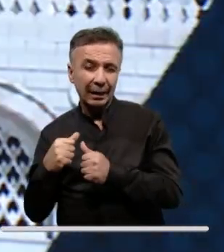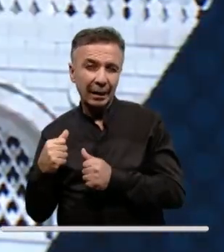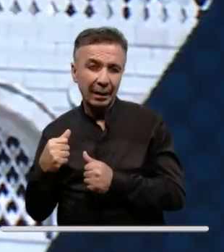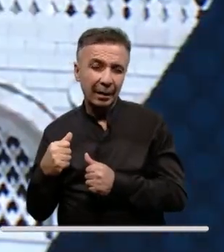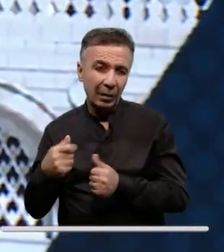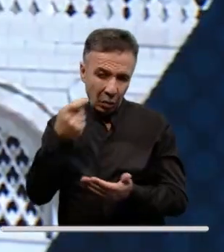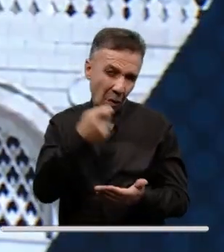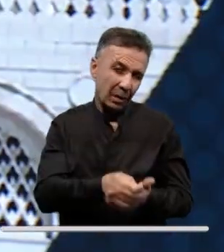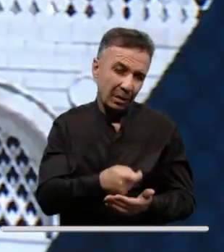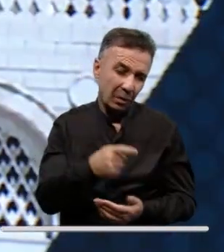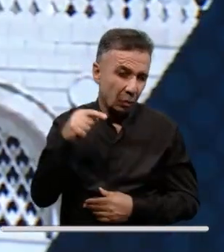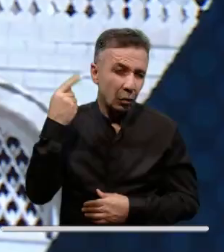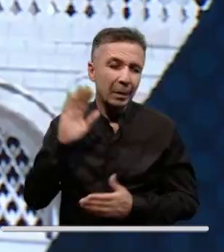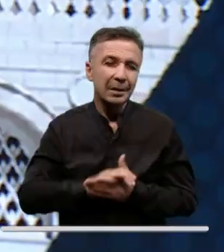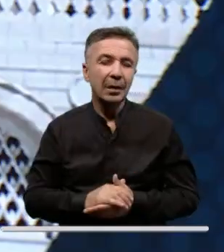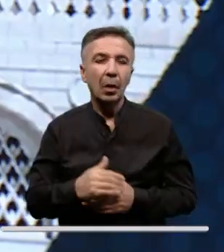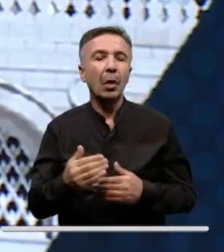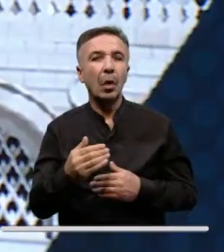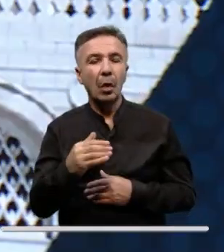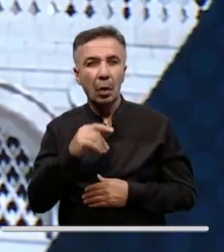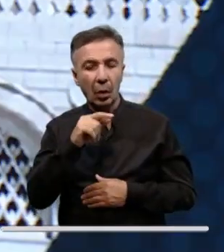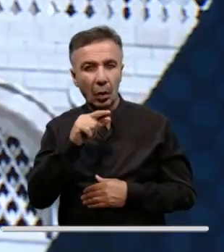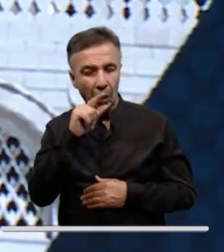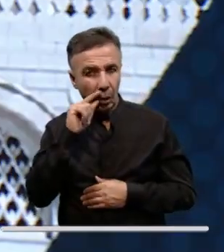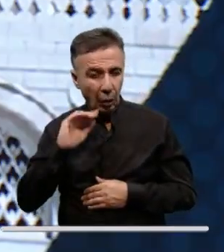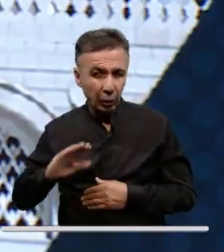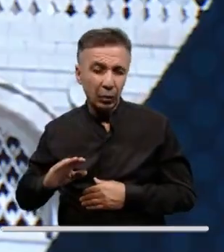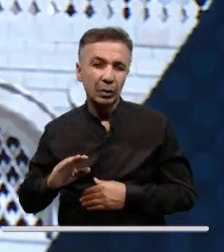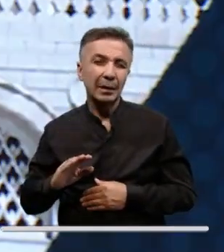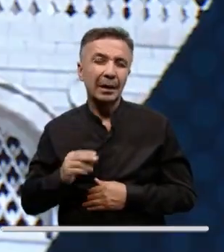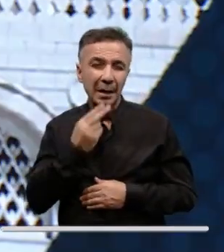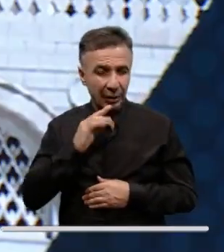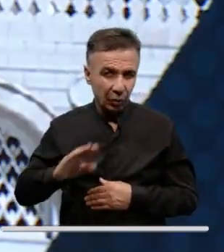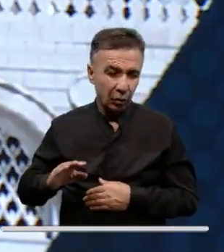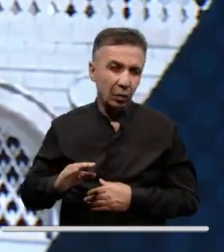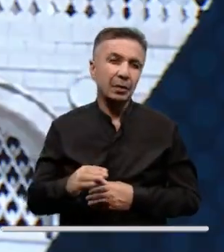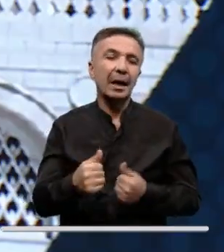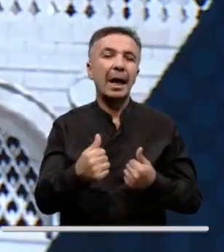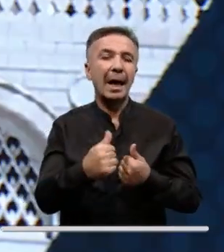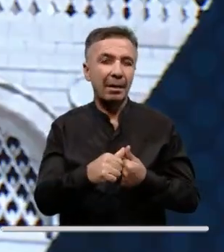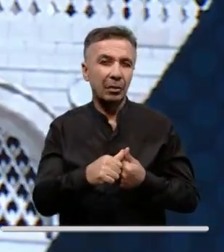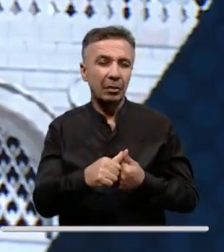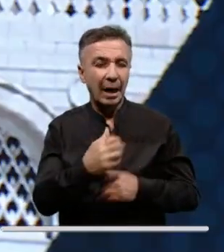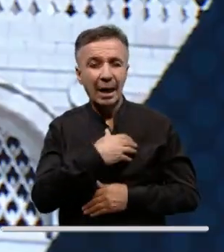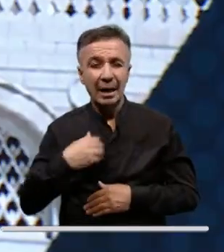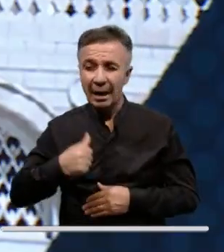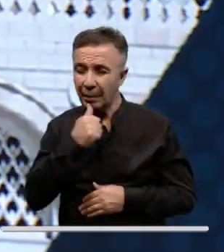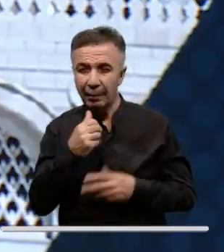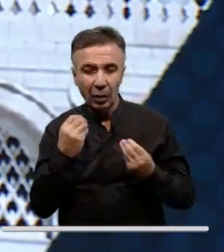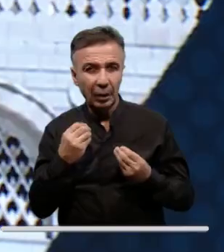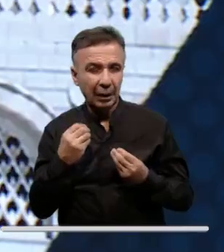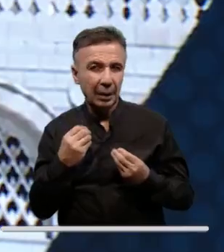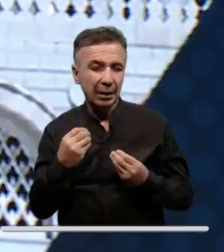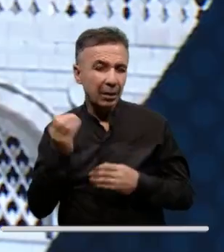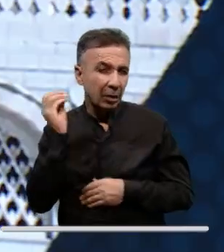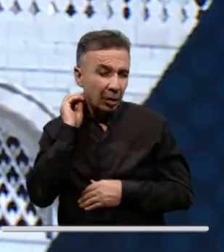musunuz Oğlunuzu kızınızı evlendiriyordu Siz anne baba olarak külfet altına giriyorsunuz Yani bu